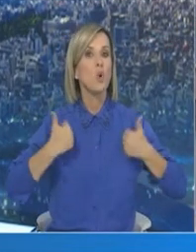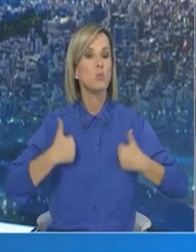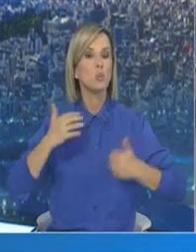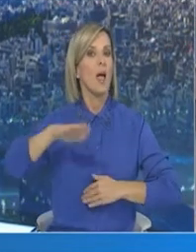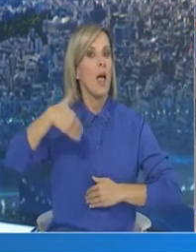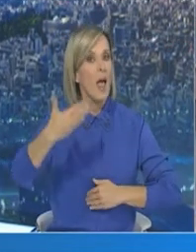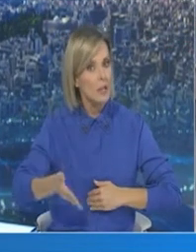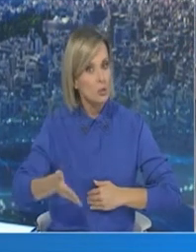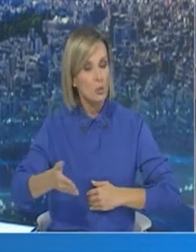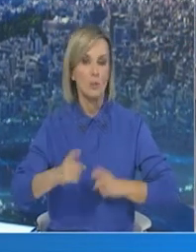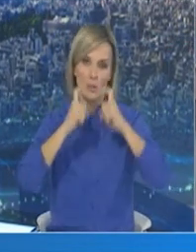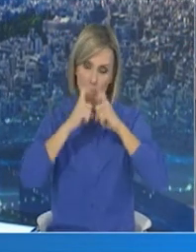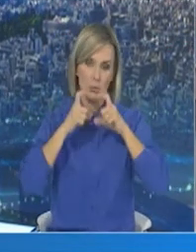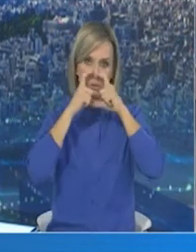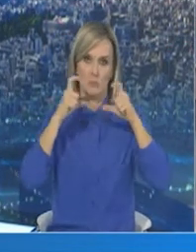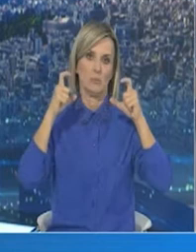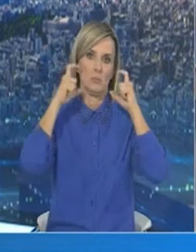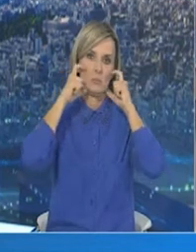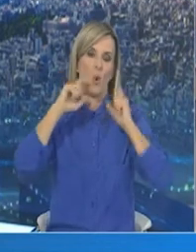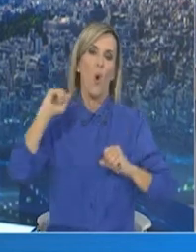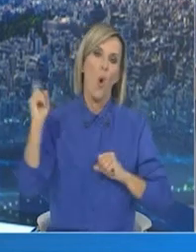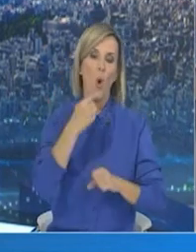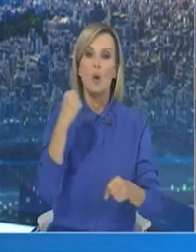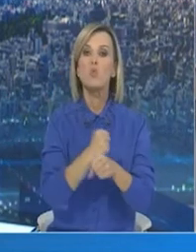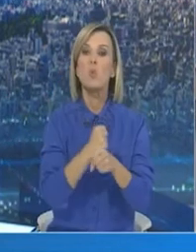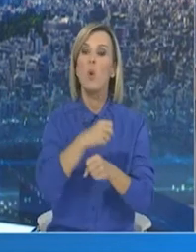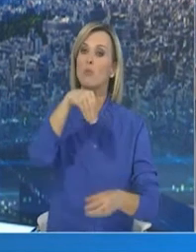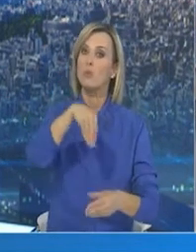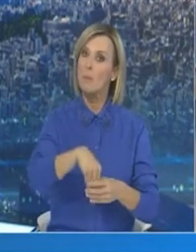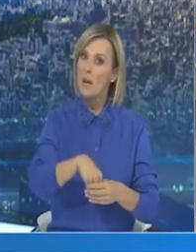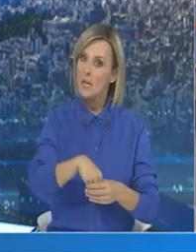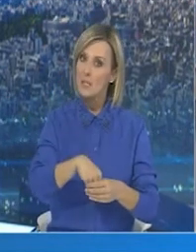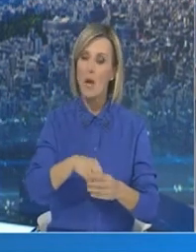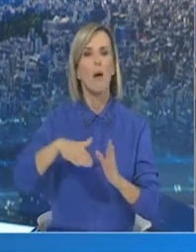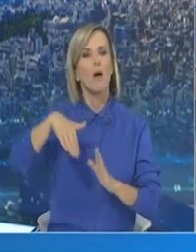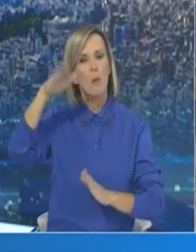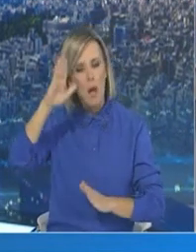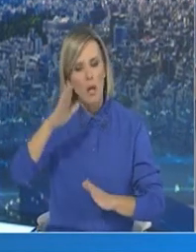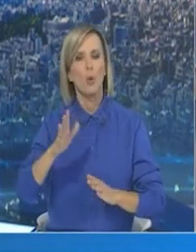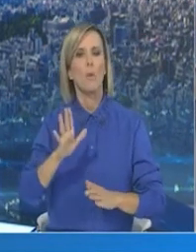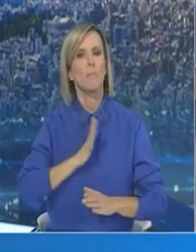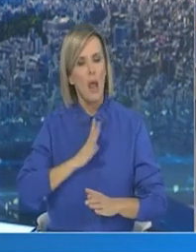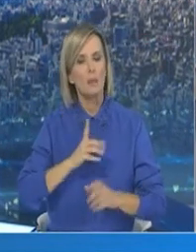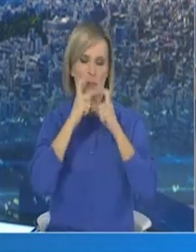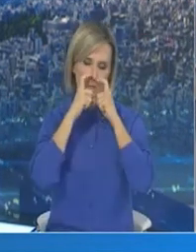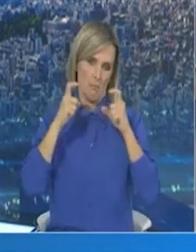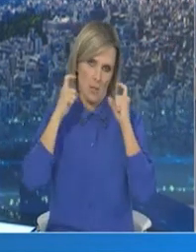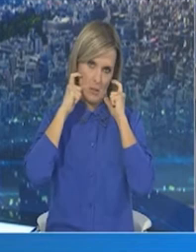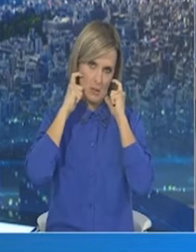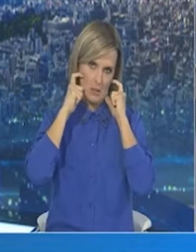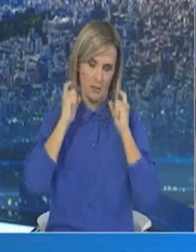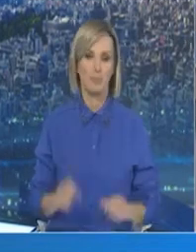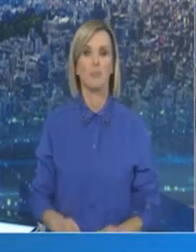χώρο με υποχρεωτική χρήση μάσκας προστασίας για όλους τους εργαζόμενους και ενηλίκους πελάτες σε όλα τα σημεία.